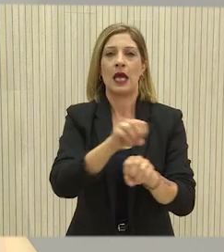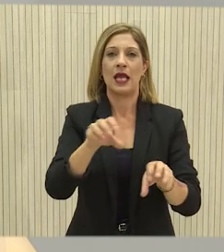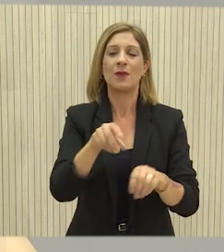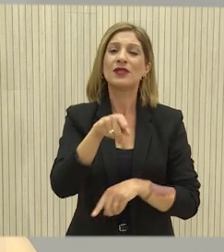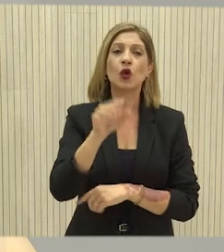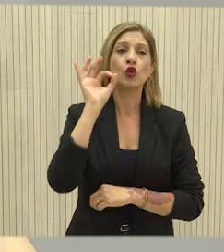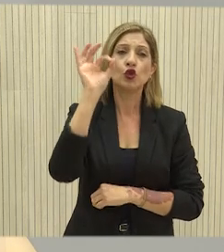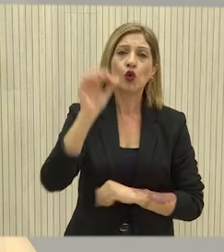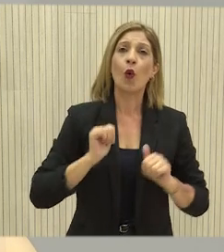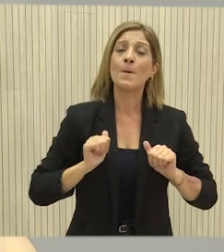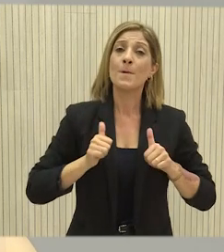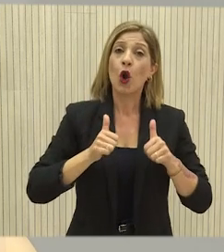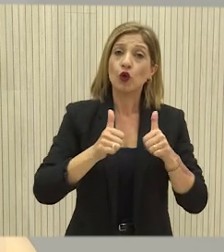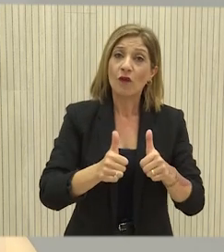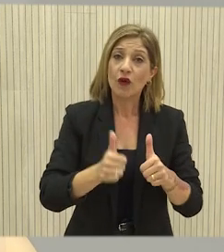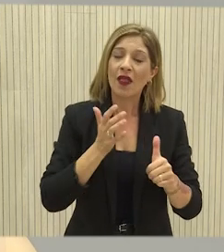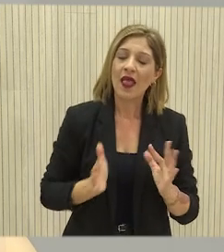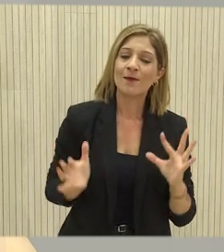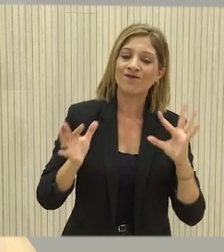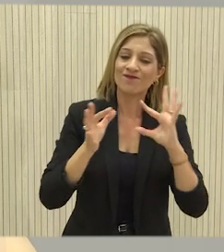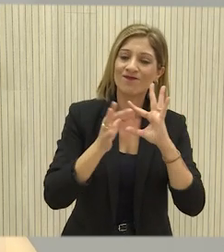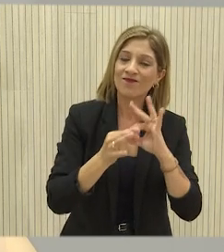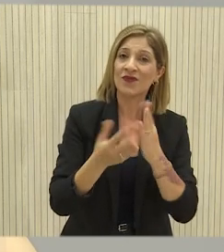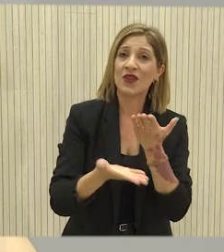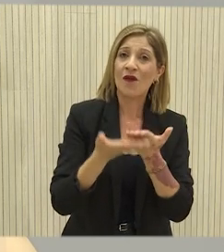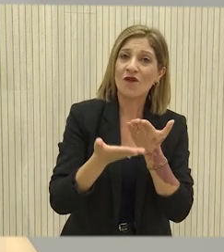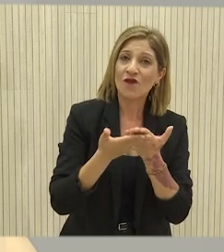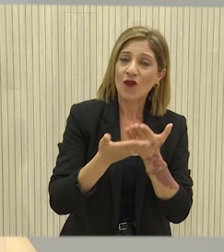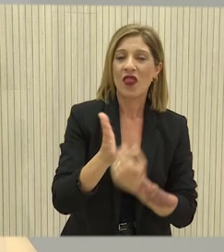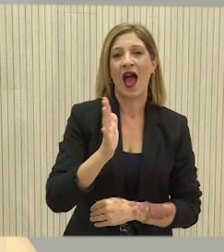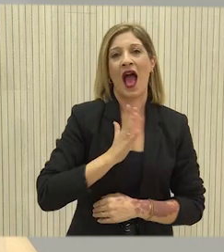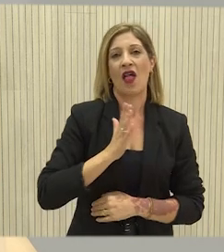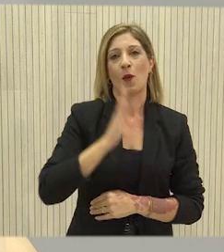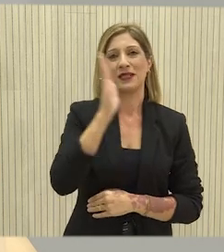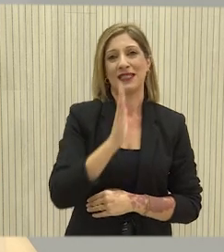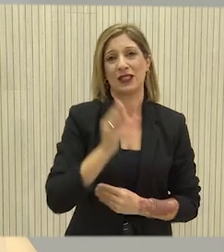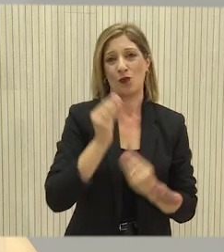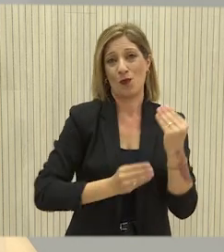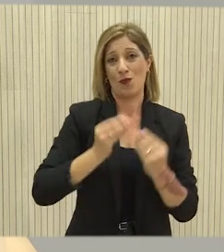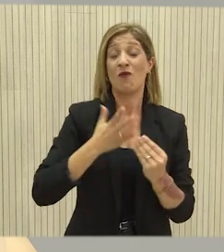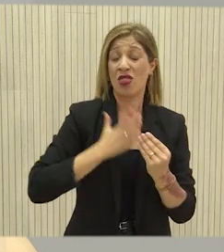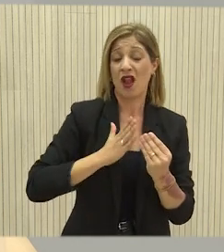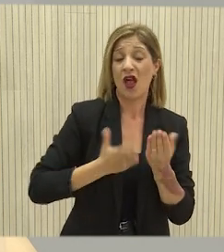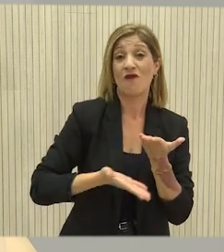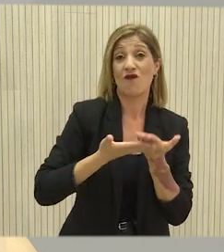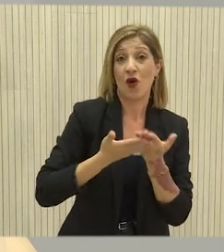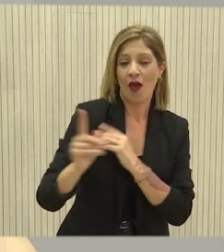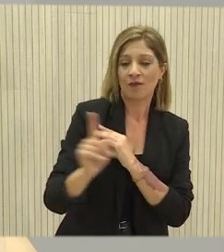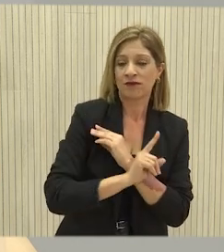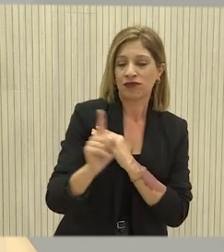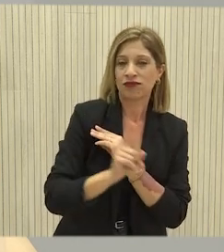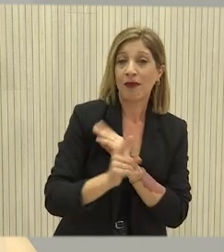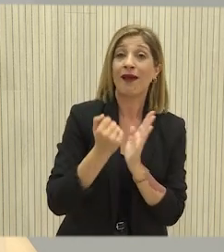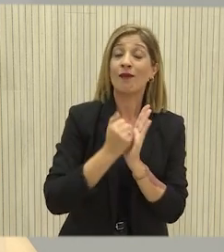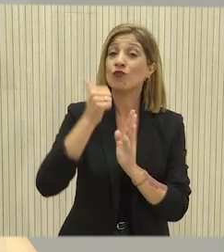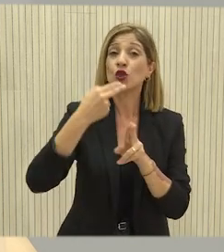της πρωτοβουλίας, η οποία μπορεί να συμβάλλει καταλυτικά στην αντιμετώπιση της ανθρωπιστικής κρίσης και τη χάνει καταρχήν θετικής